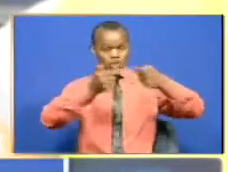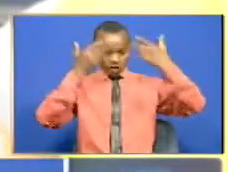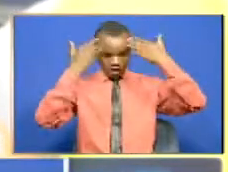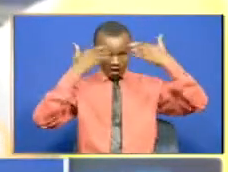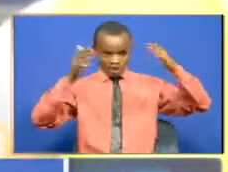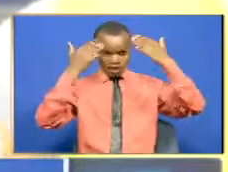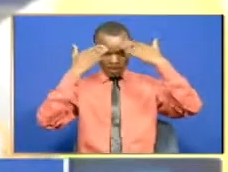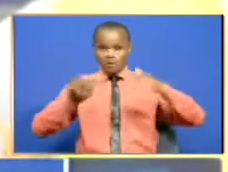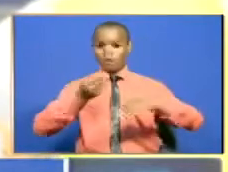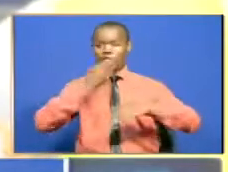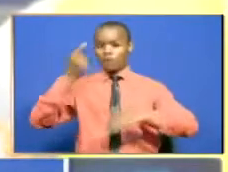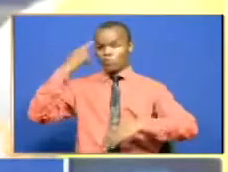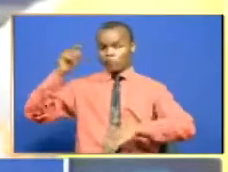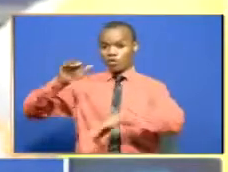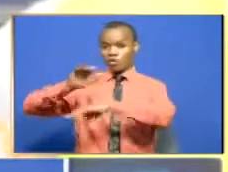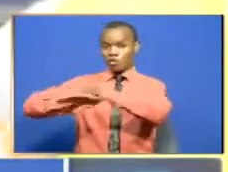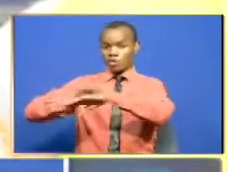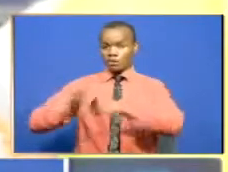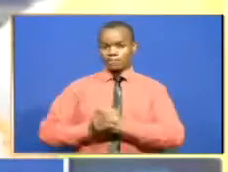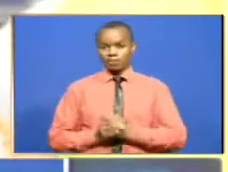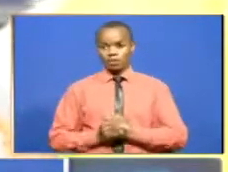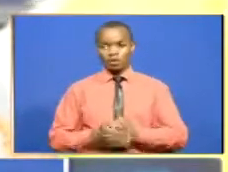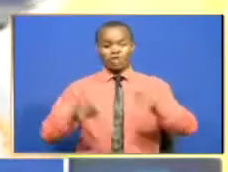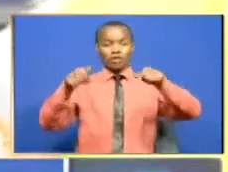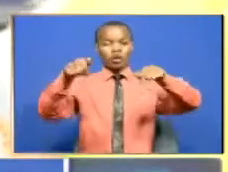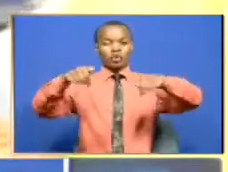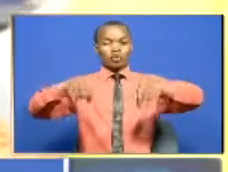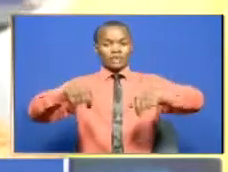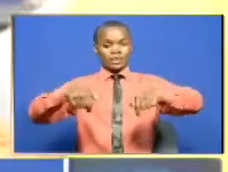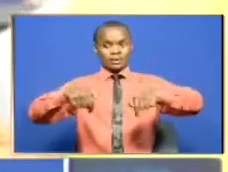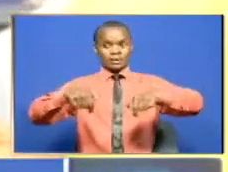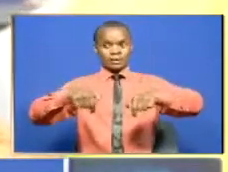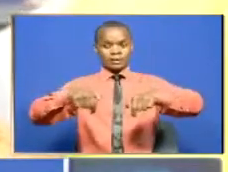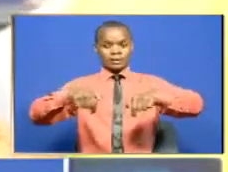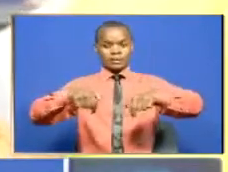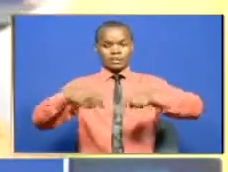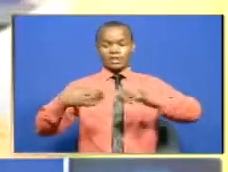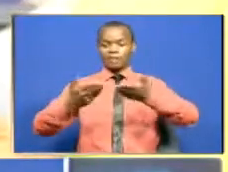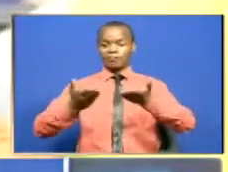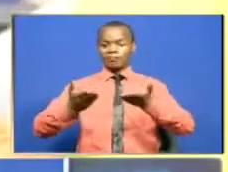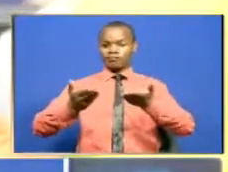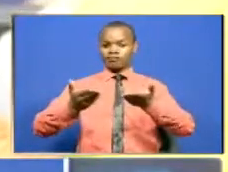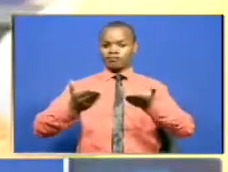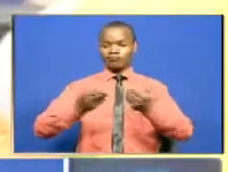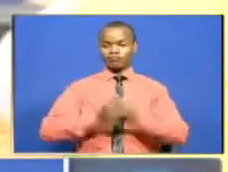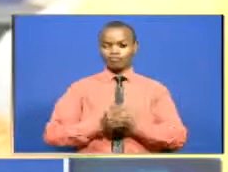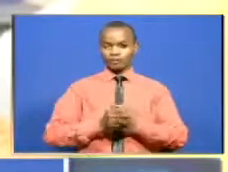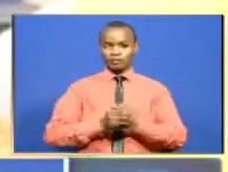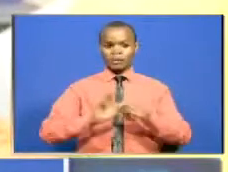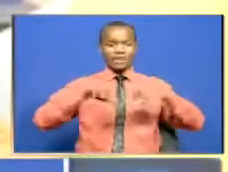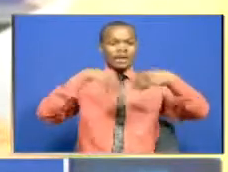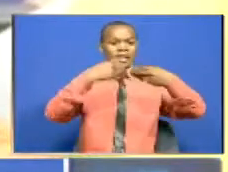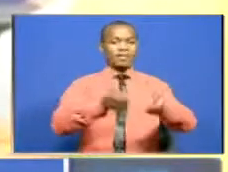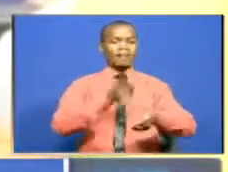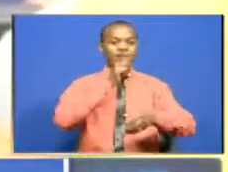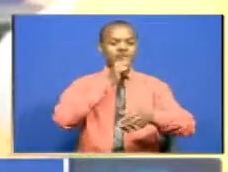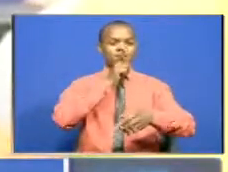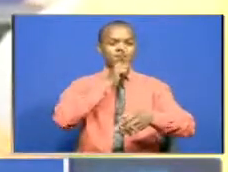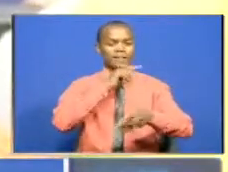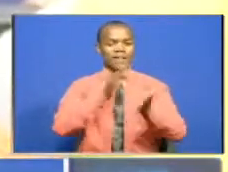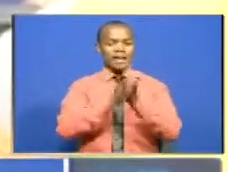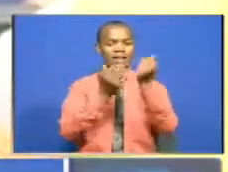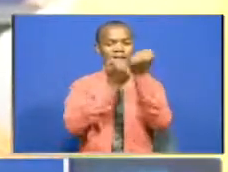for Good. So today we are managing to feed 50 households,